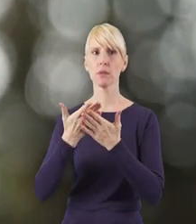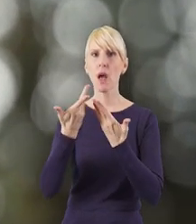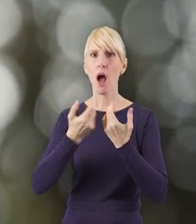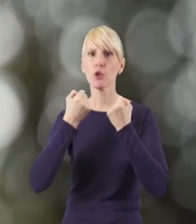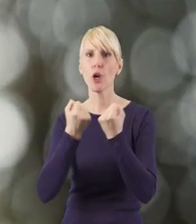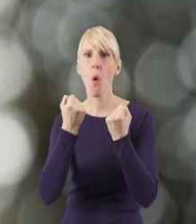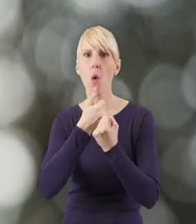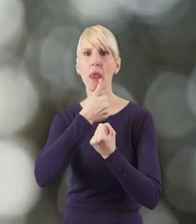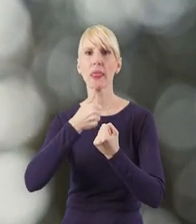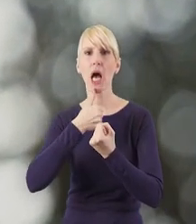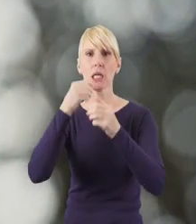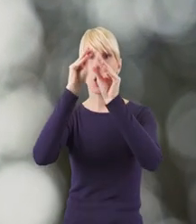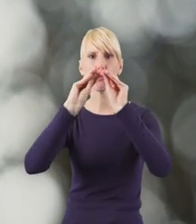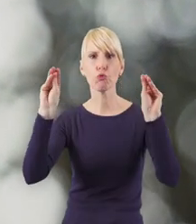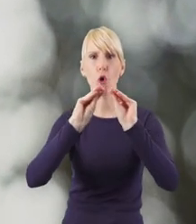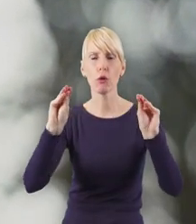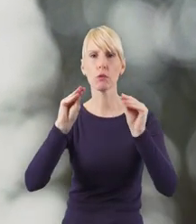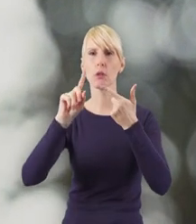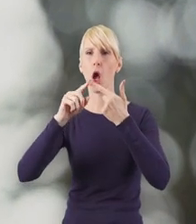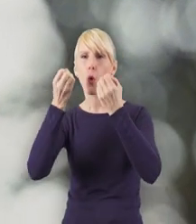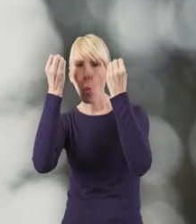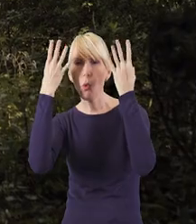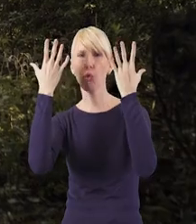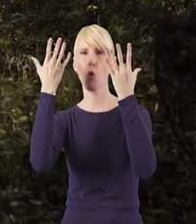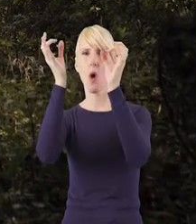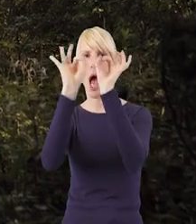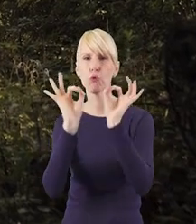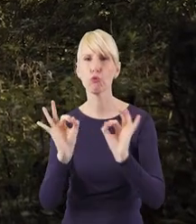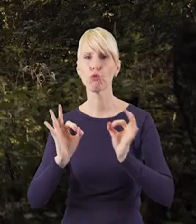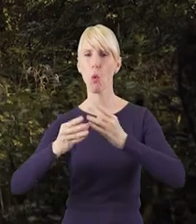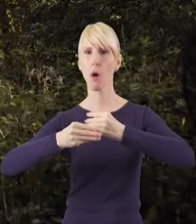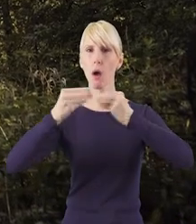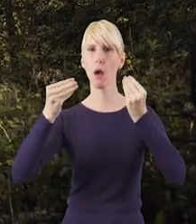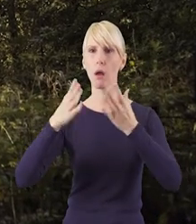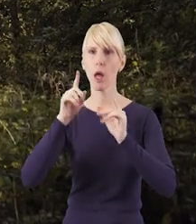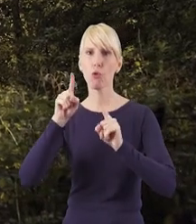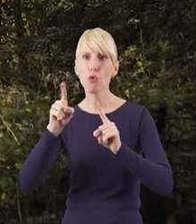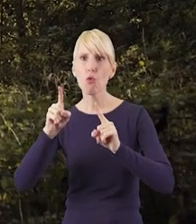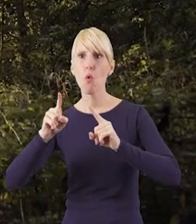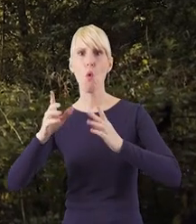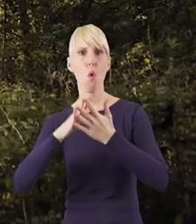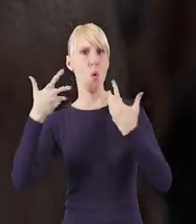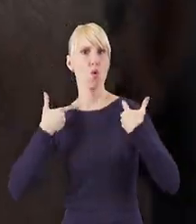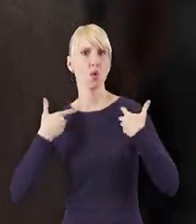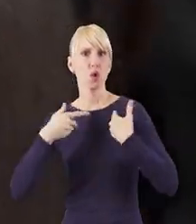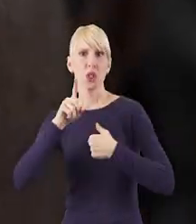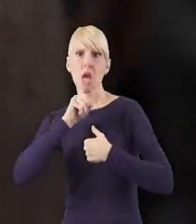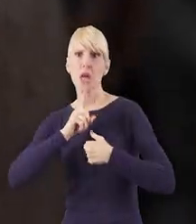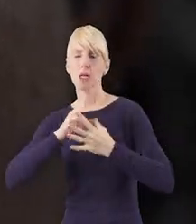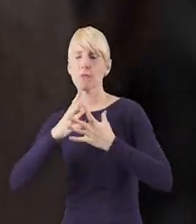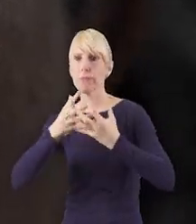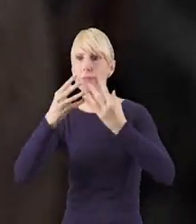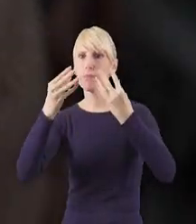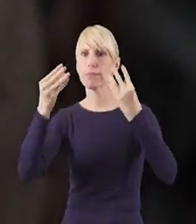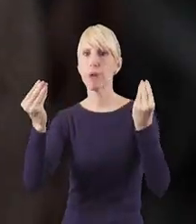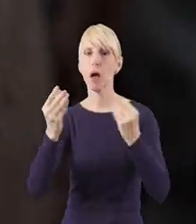tajne szkolnictwo, rozwijała się kultura i sztuka. Kultywowano życie religijne. Niemcy